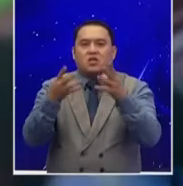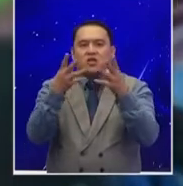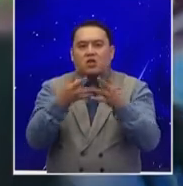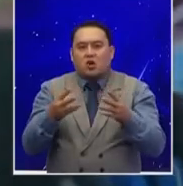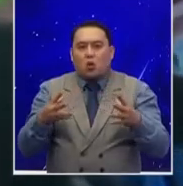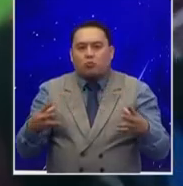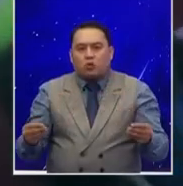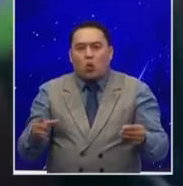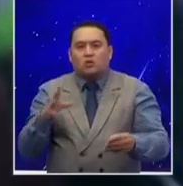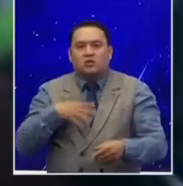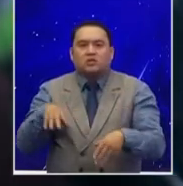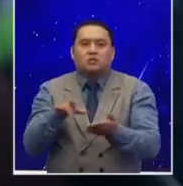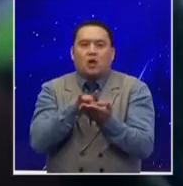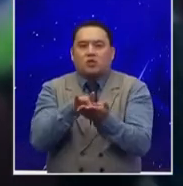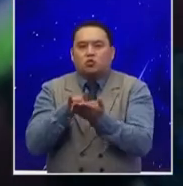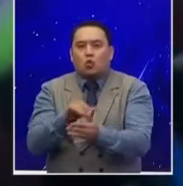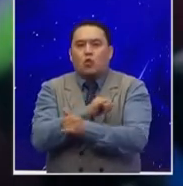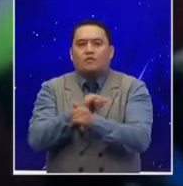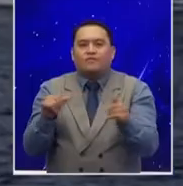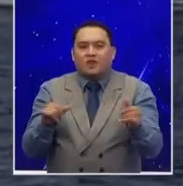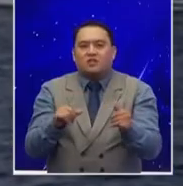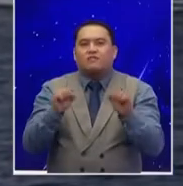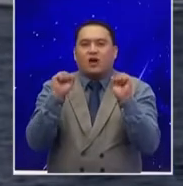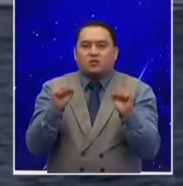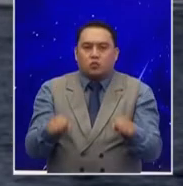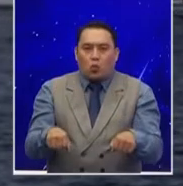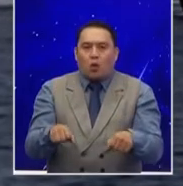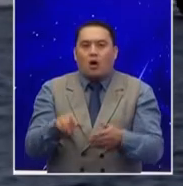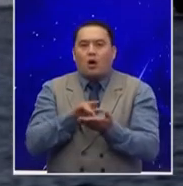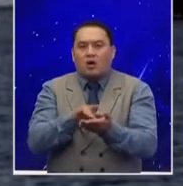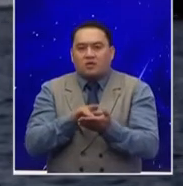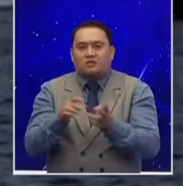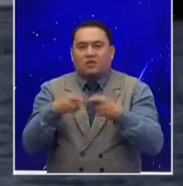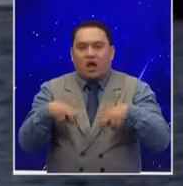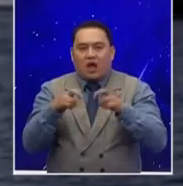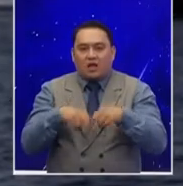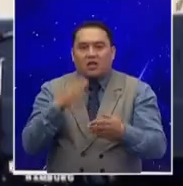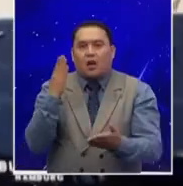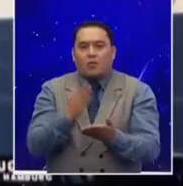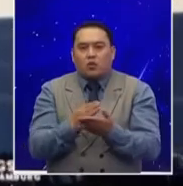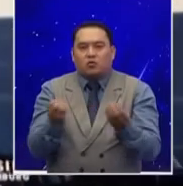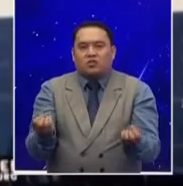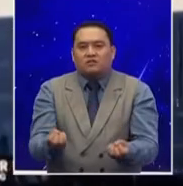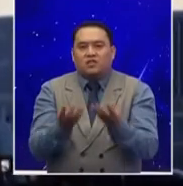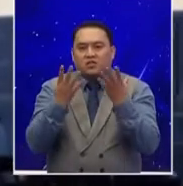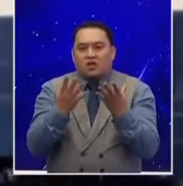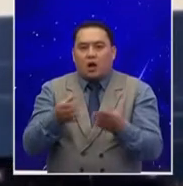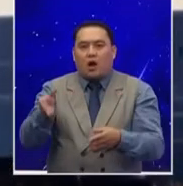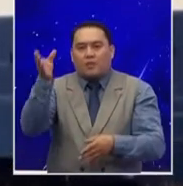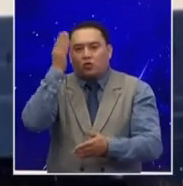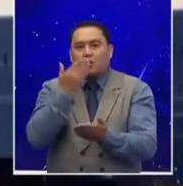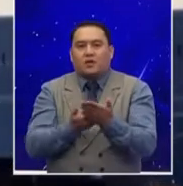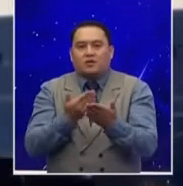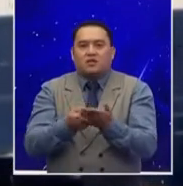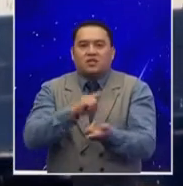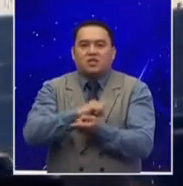утверждают руководители, экспедиция позволила расширить границы возможного в арктических исследованиях. Имеющаяся сокровищница данных и образцов